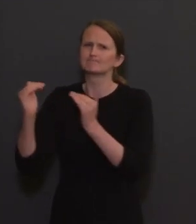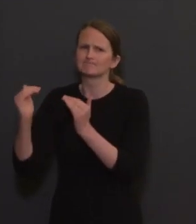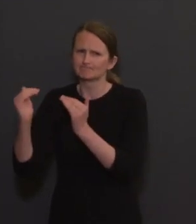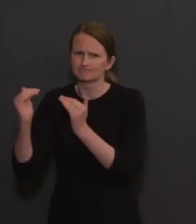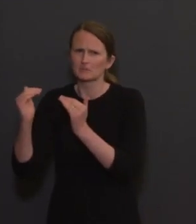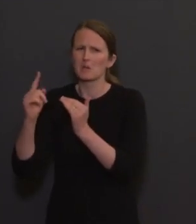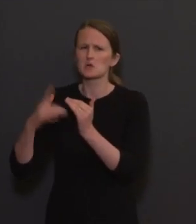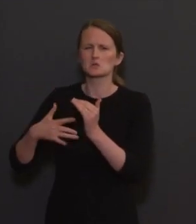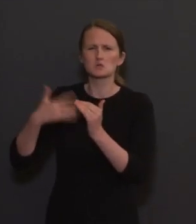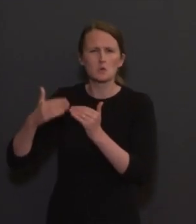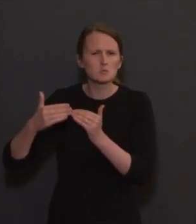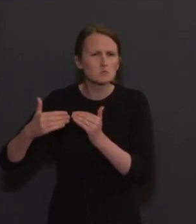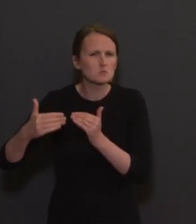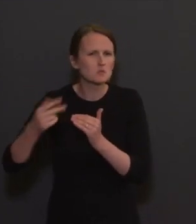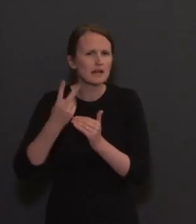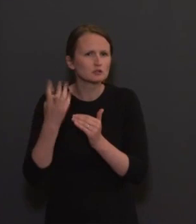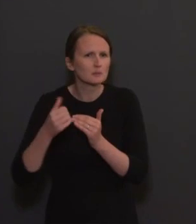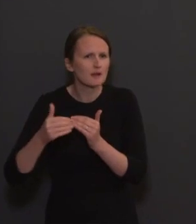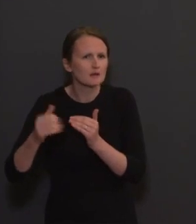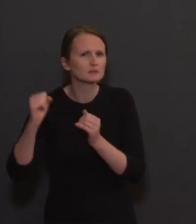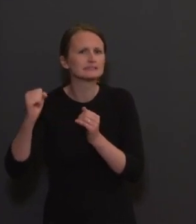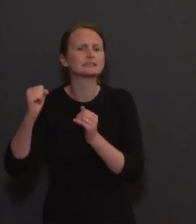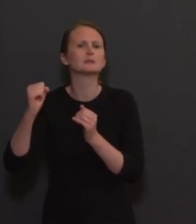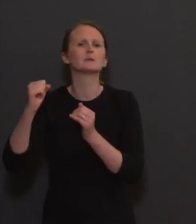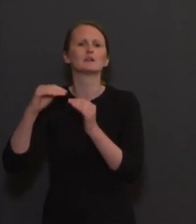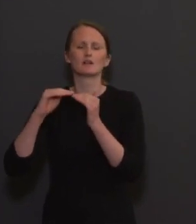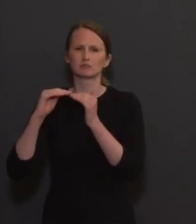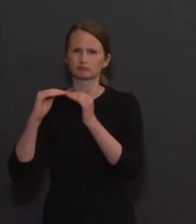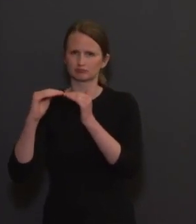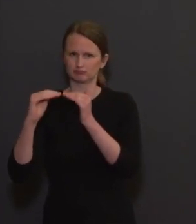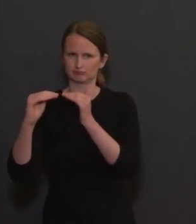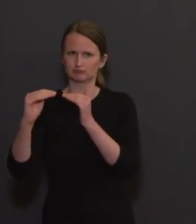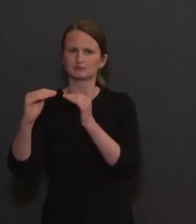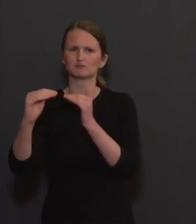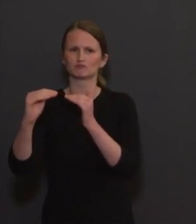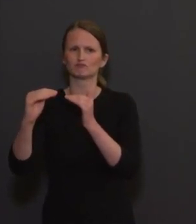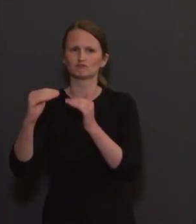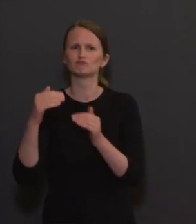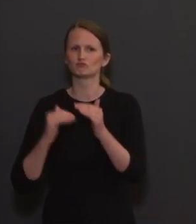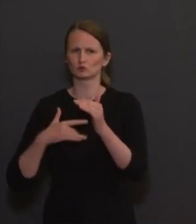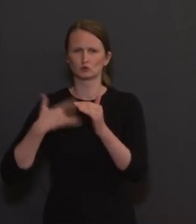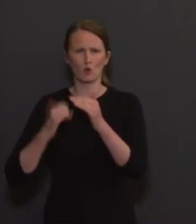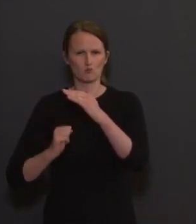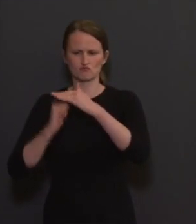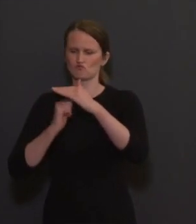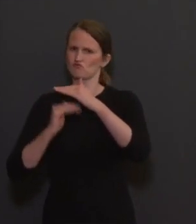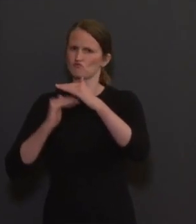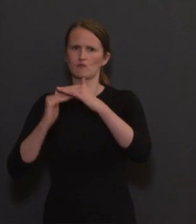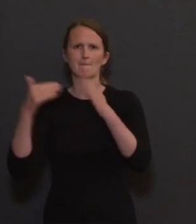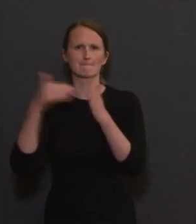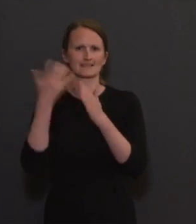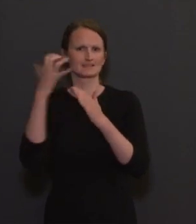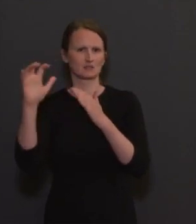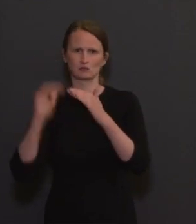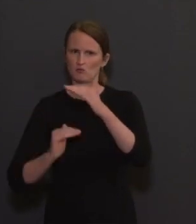plafonne dans le courant de la semaine et reste sous les 1500 patients. C'est beaucoup, c'est plus que la